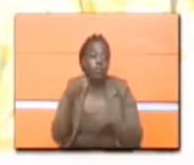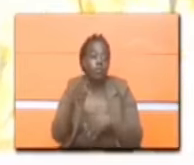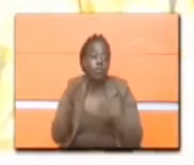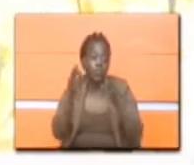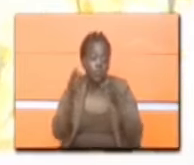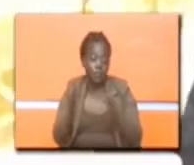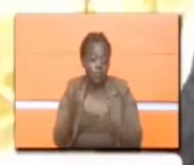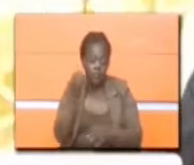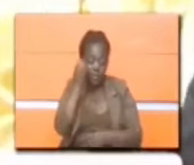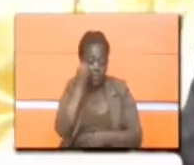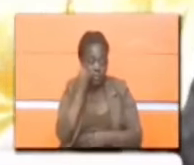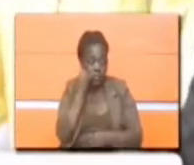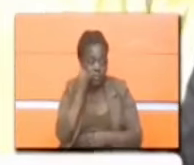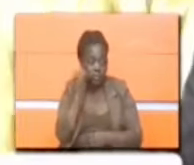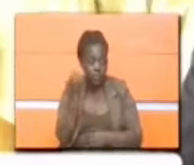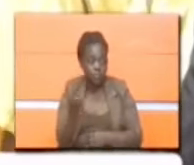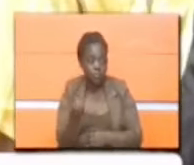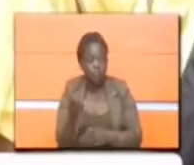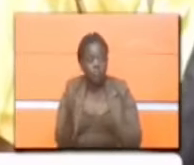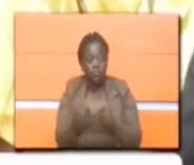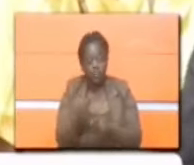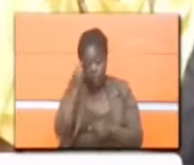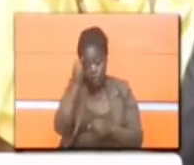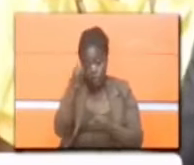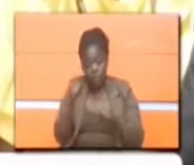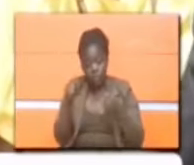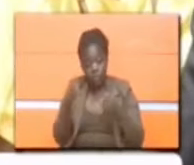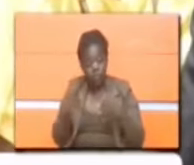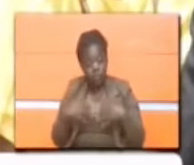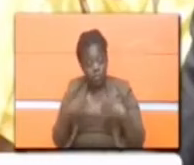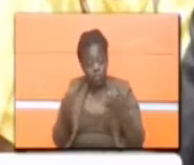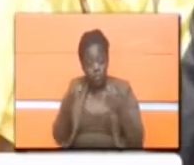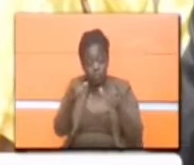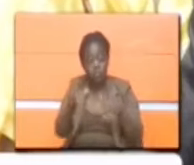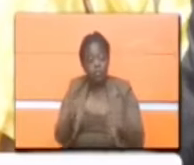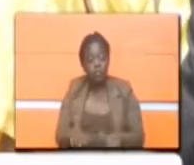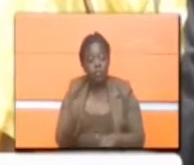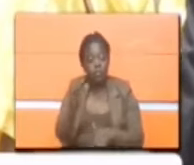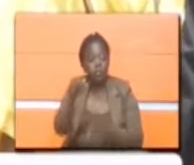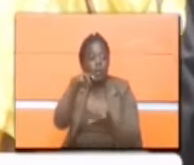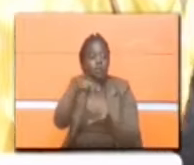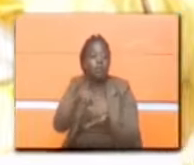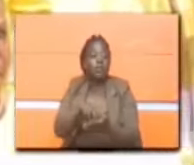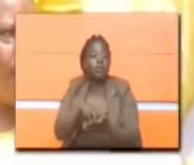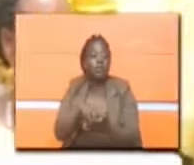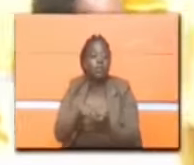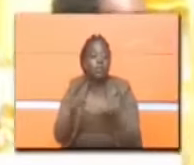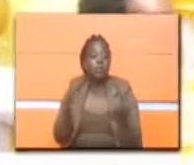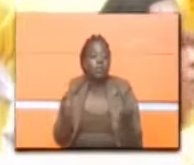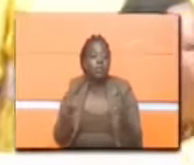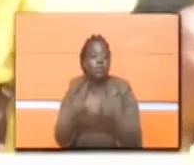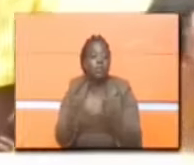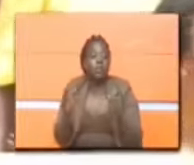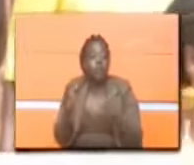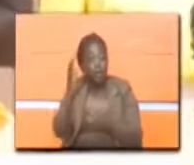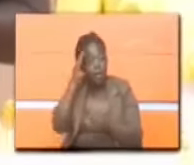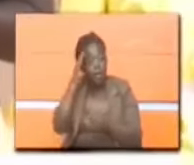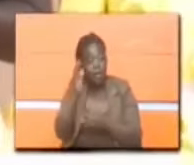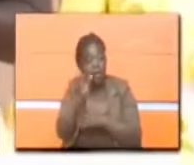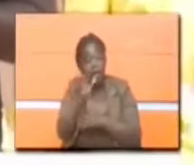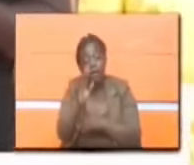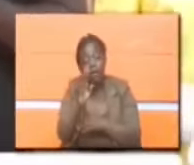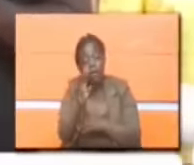bimu siriyasili. Ne bwe ba gavumenti eyinza kukkiriza kuziika muntu ng'ayimiridde, omutwe oguleke ebweru,